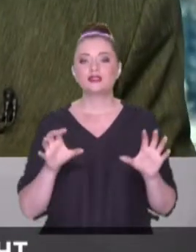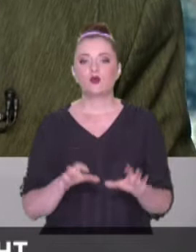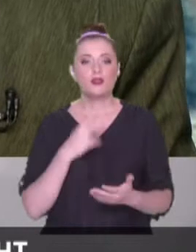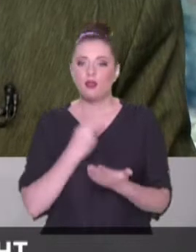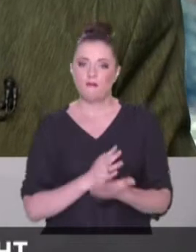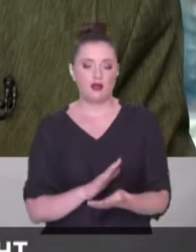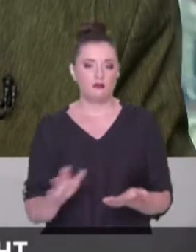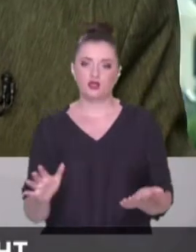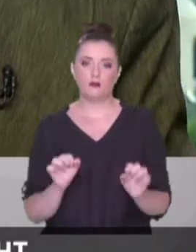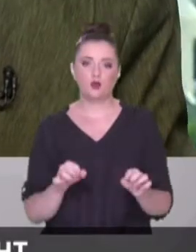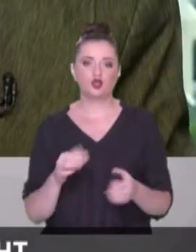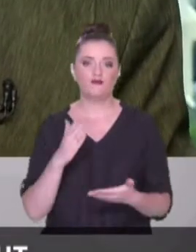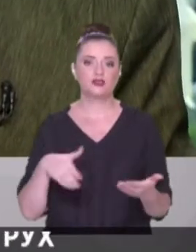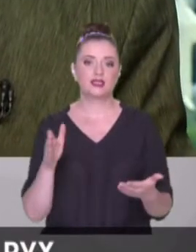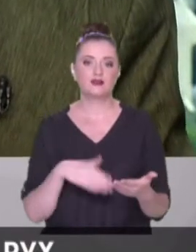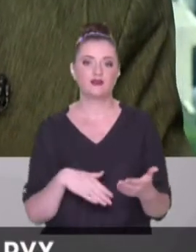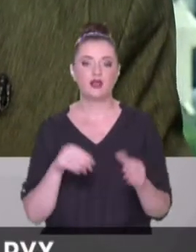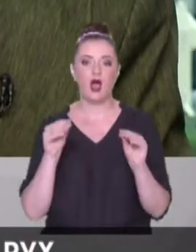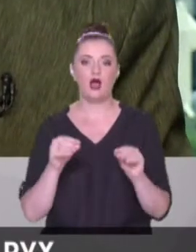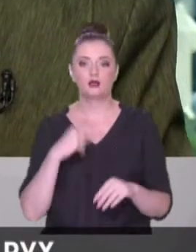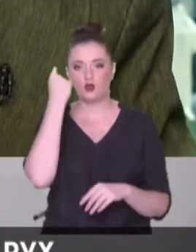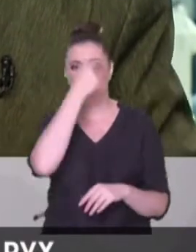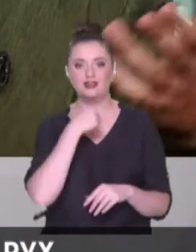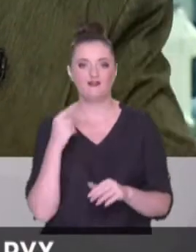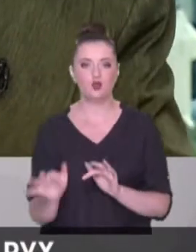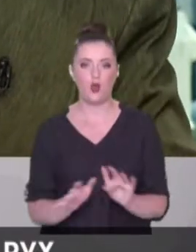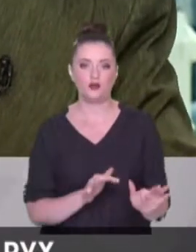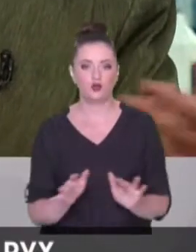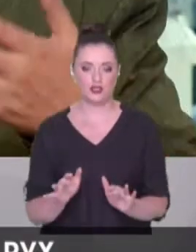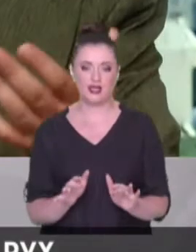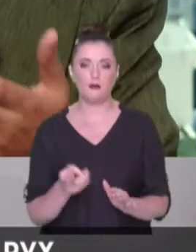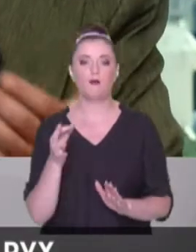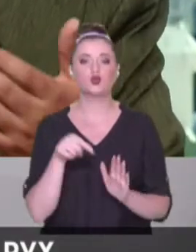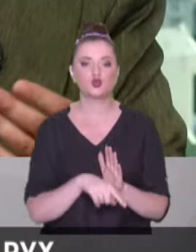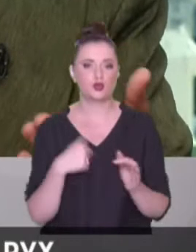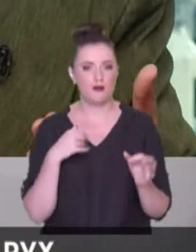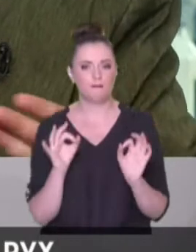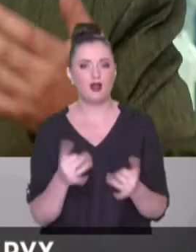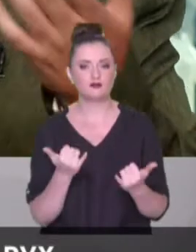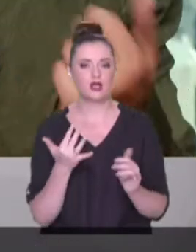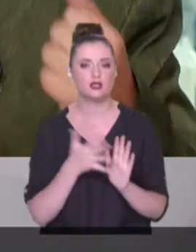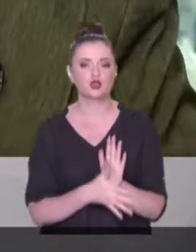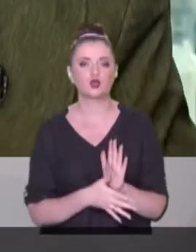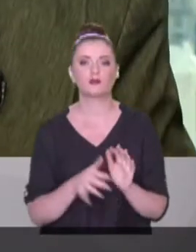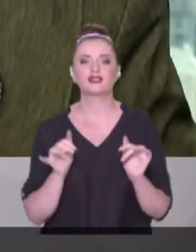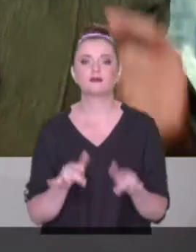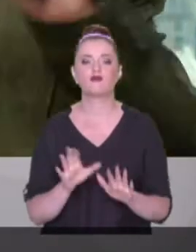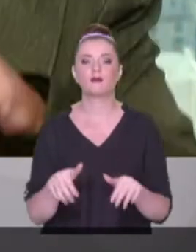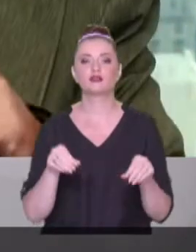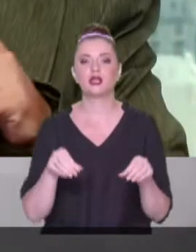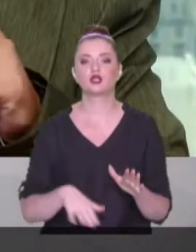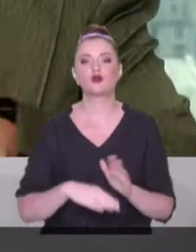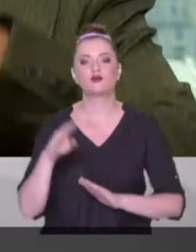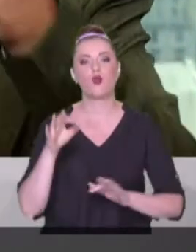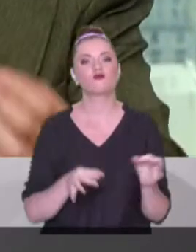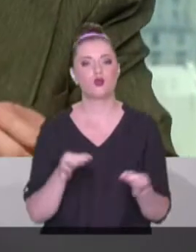не передбачає можливості скасування акту індивідуальної дії. Тобто, по суті, Я правильно зараз розумію, справа після рішення